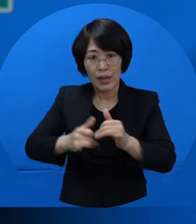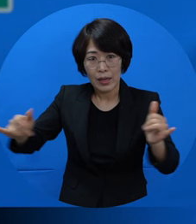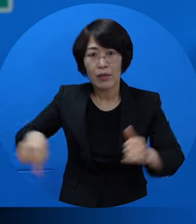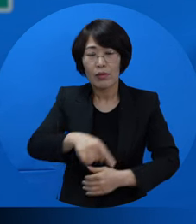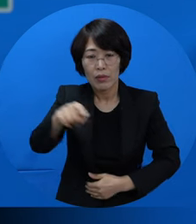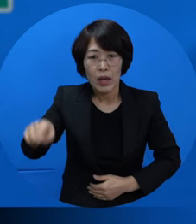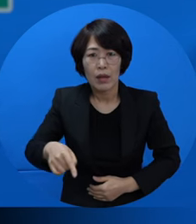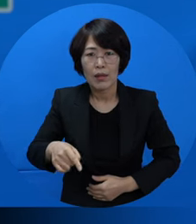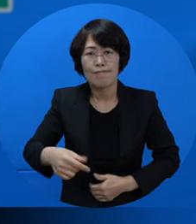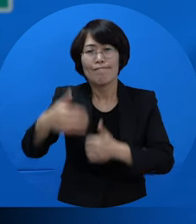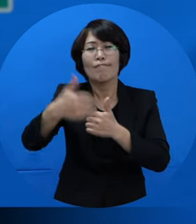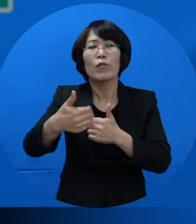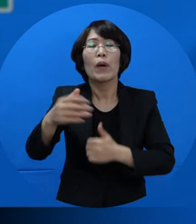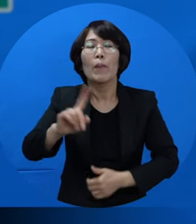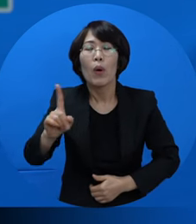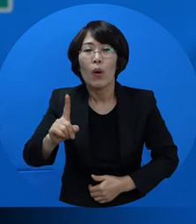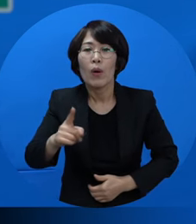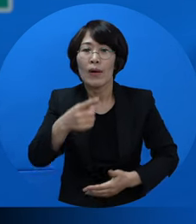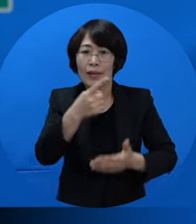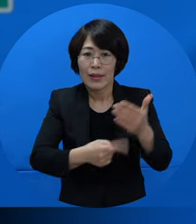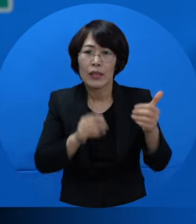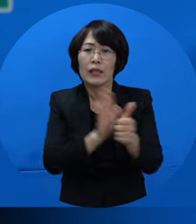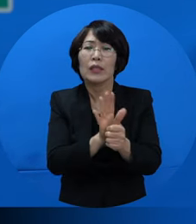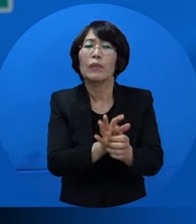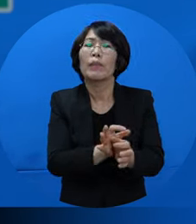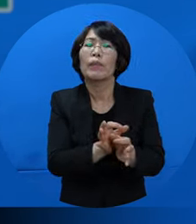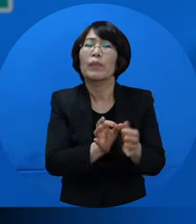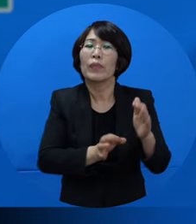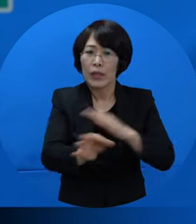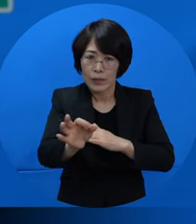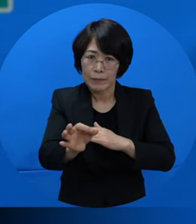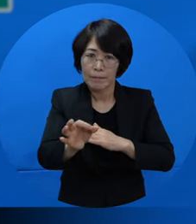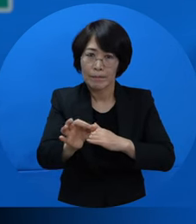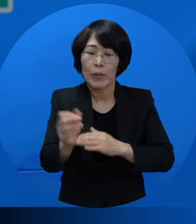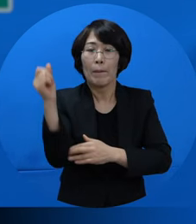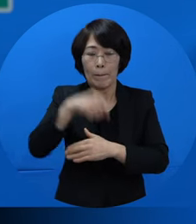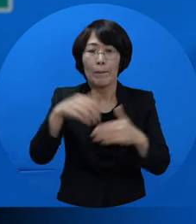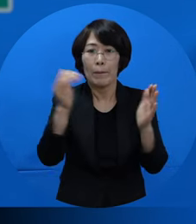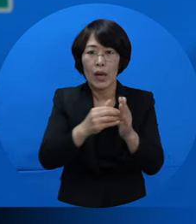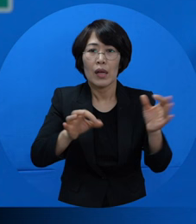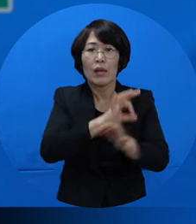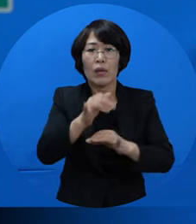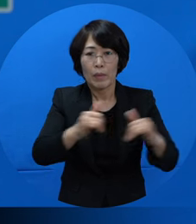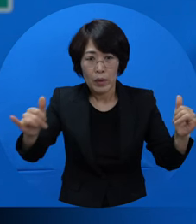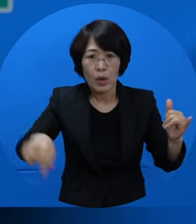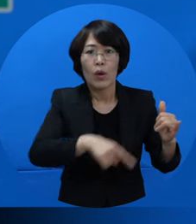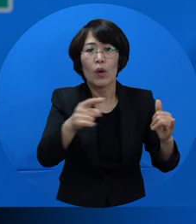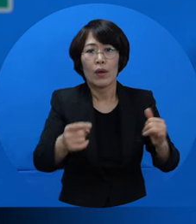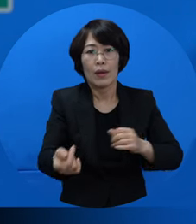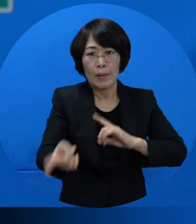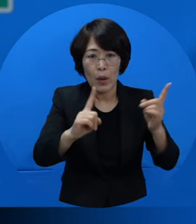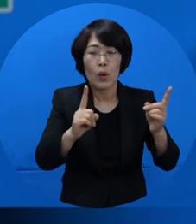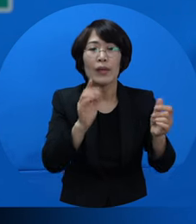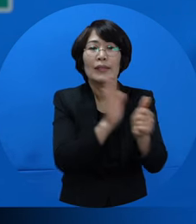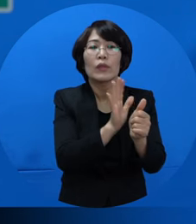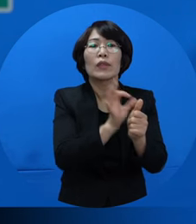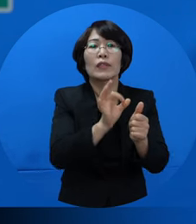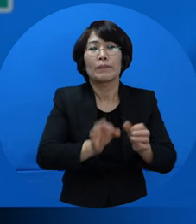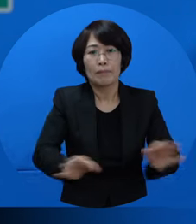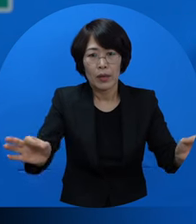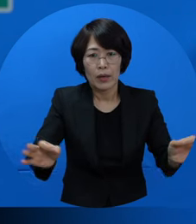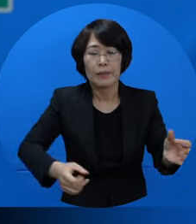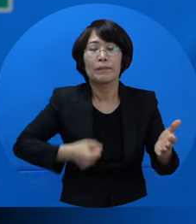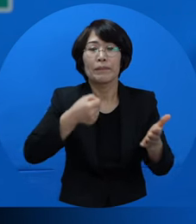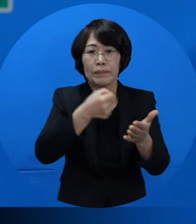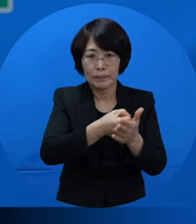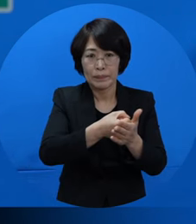상인회 등의 간곡한 재난 종금 지금 요청을 수렴해서 소상공인들의 일상 회복 지원금